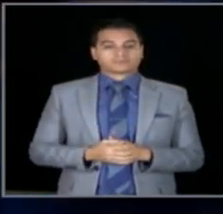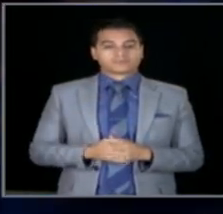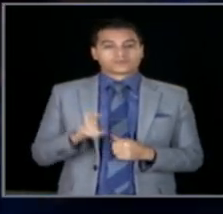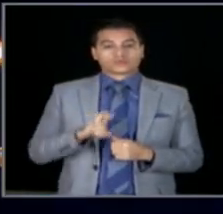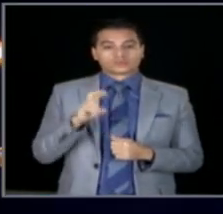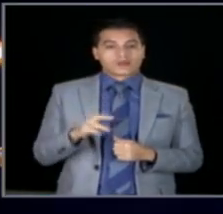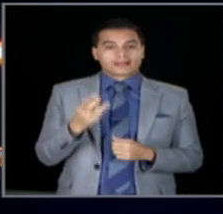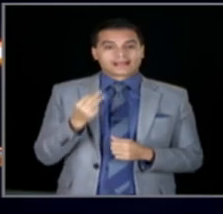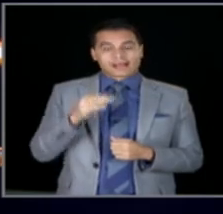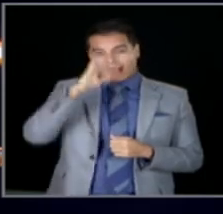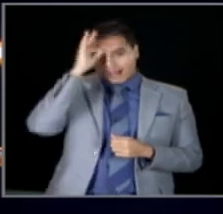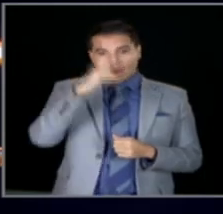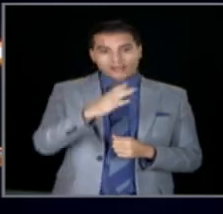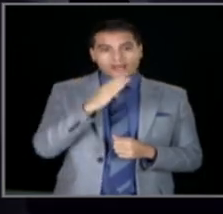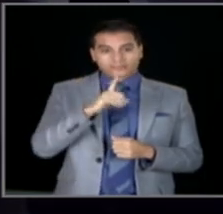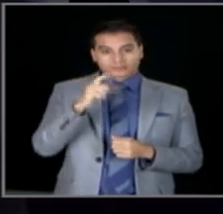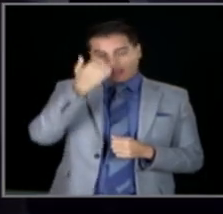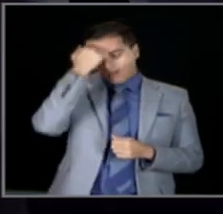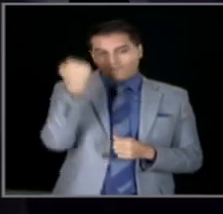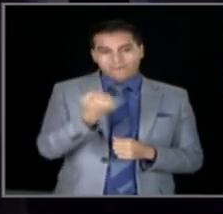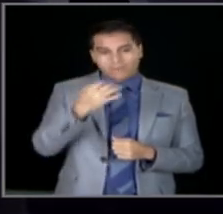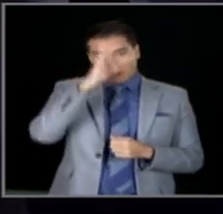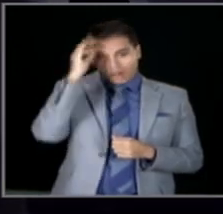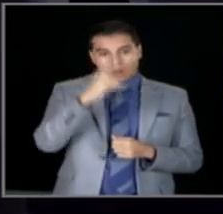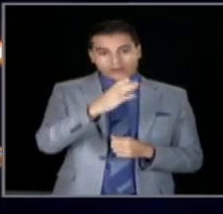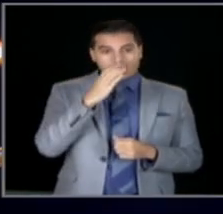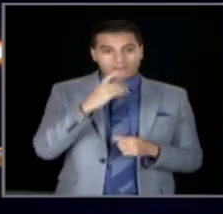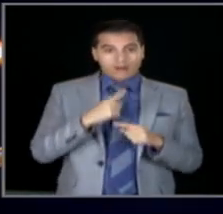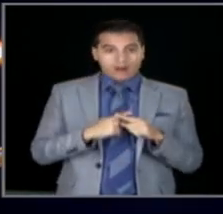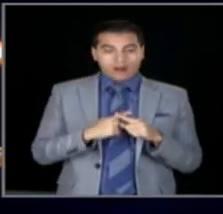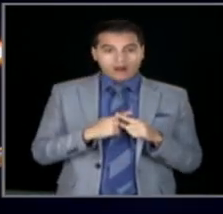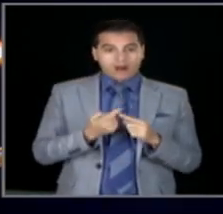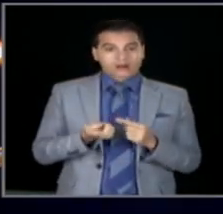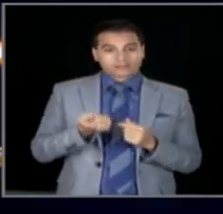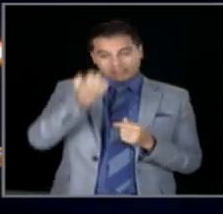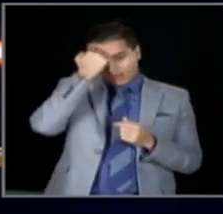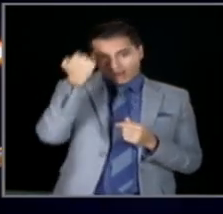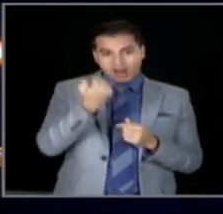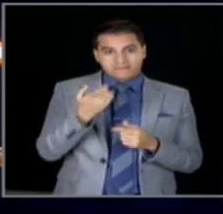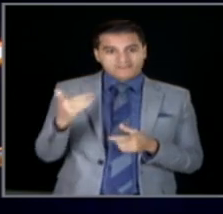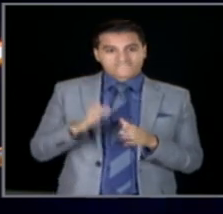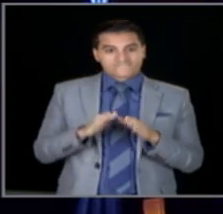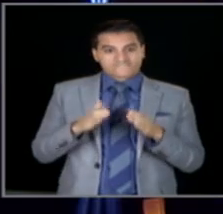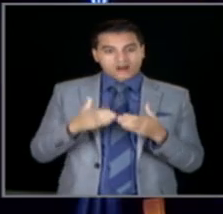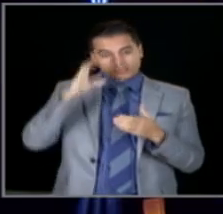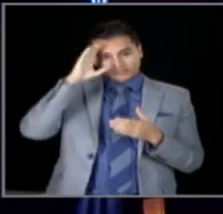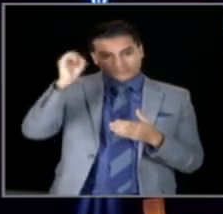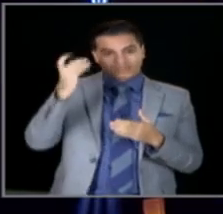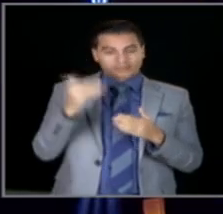سؤال ب30 نقطة، لو الإجابة صح ألف مبروك لفايترز ال30 نقطة، لو الإجابة غلط